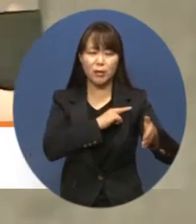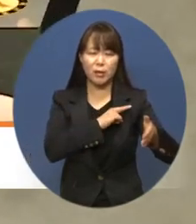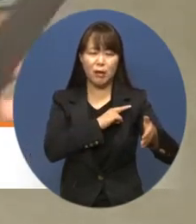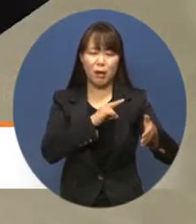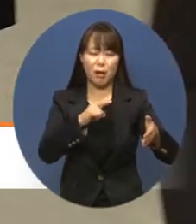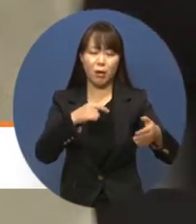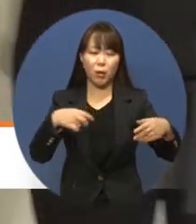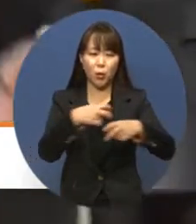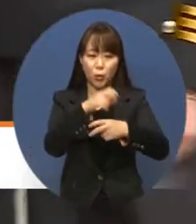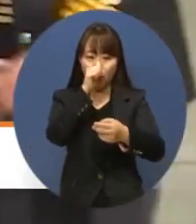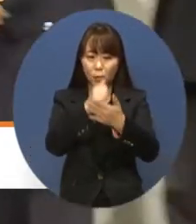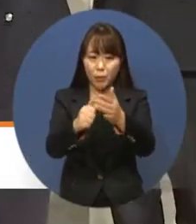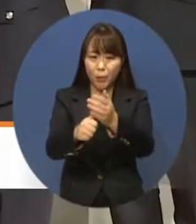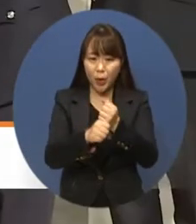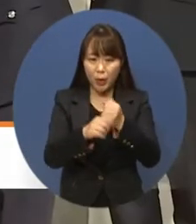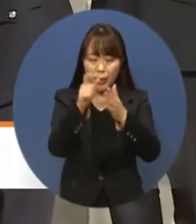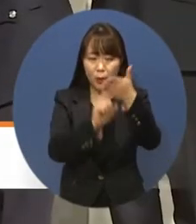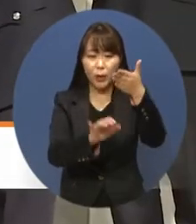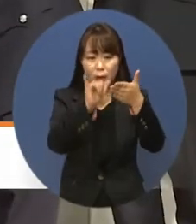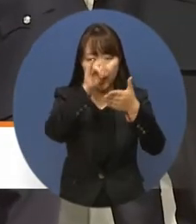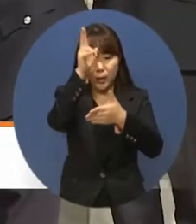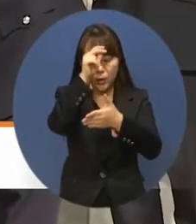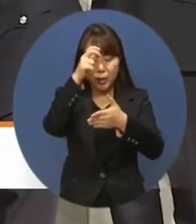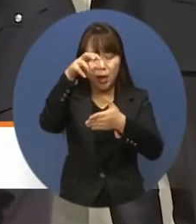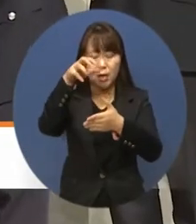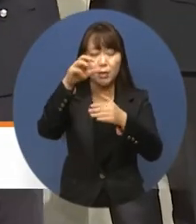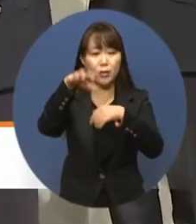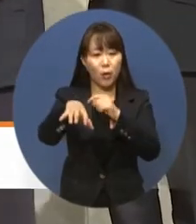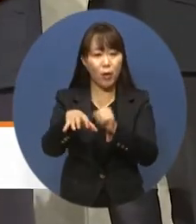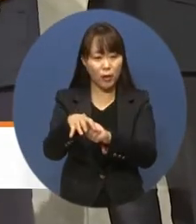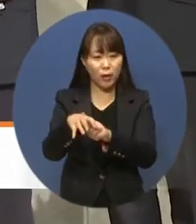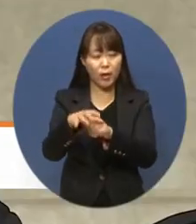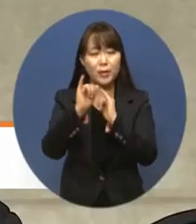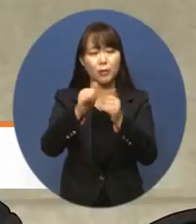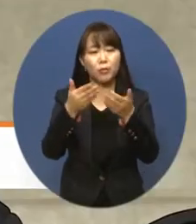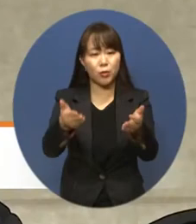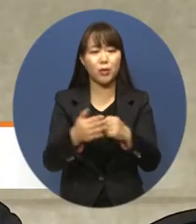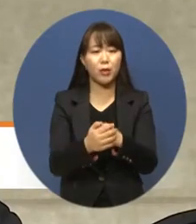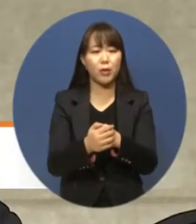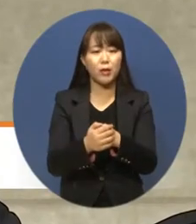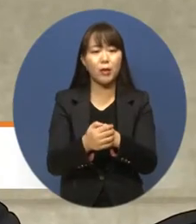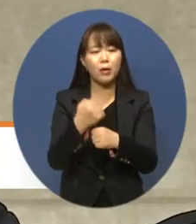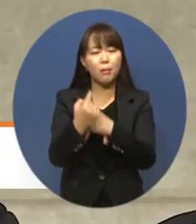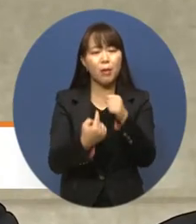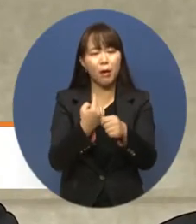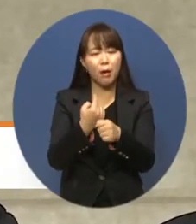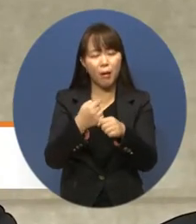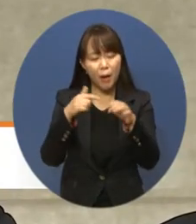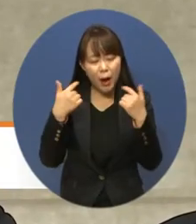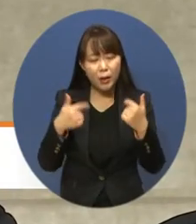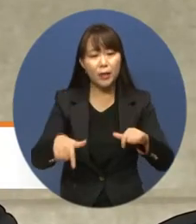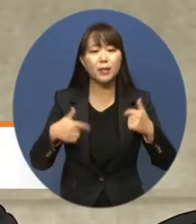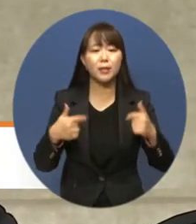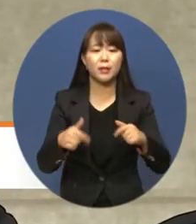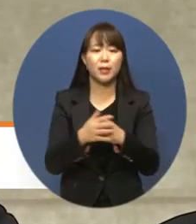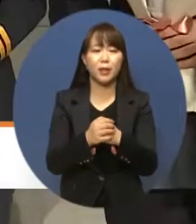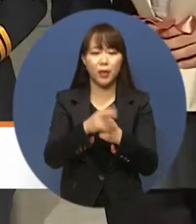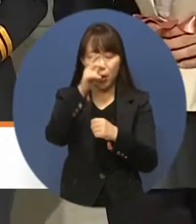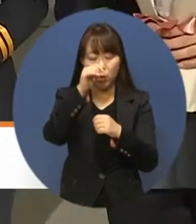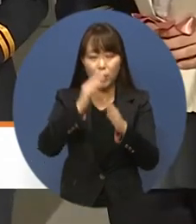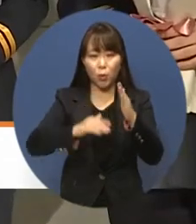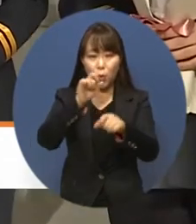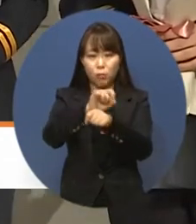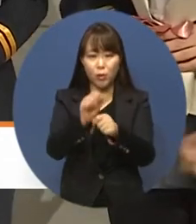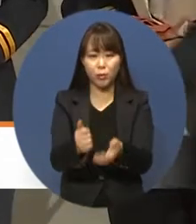높은 교통범죄 검거율을 기록한 경찰서에게 수여하는 상으로 매년 최일선에서 헌신하는 경찰 공무원들을